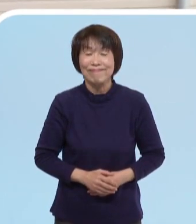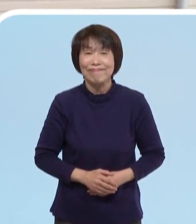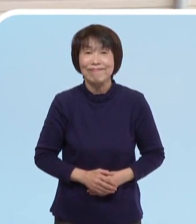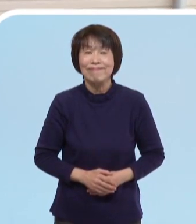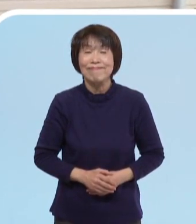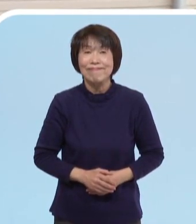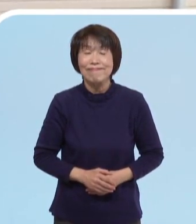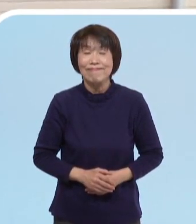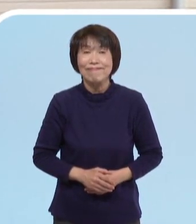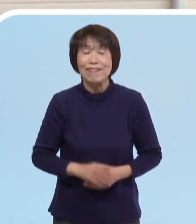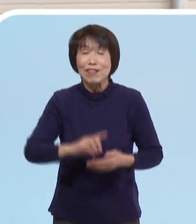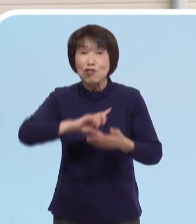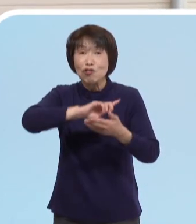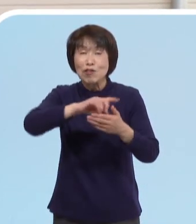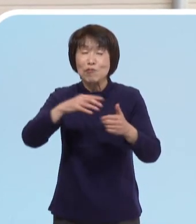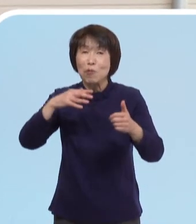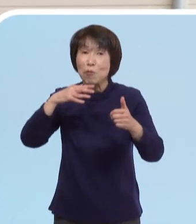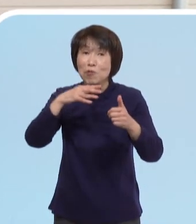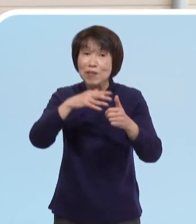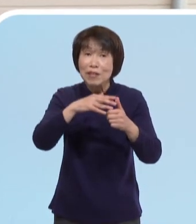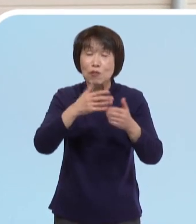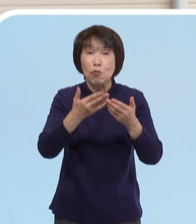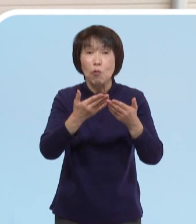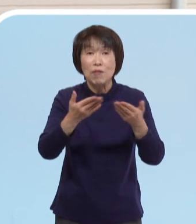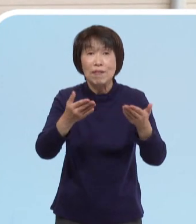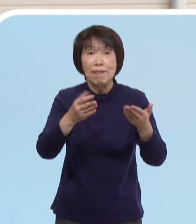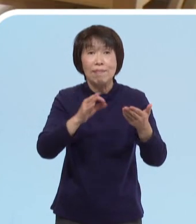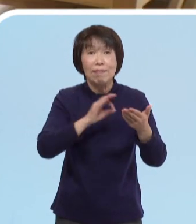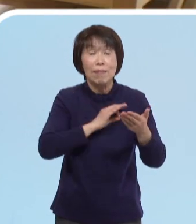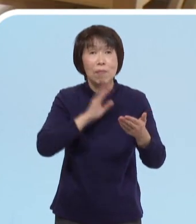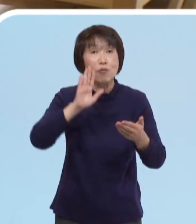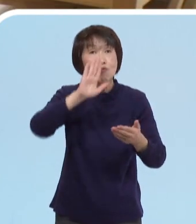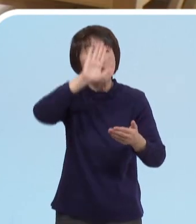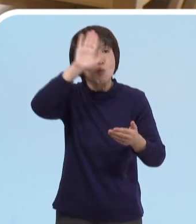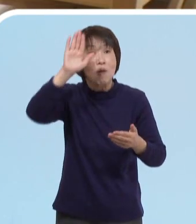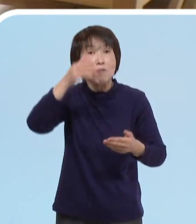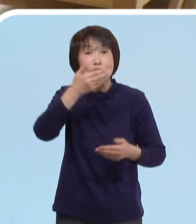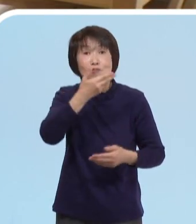こちらは地元で人気のお店、空と海。